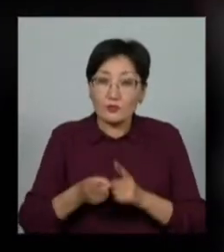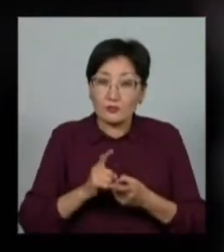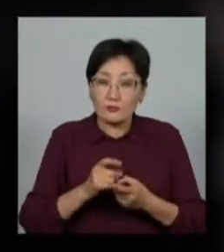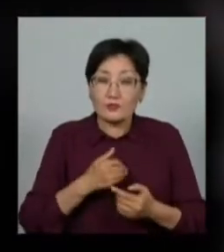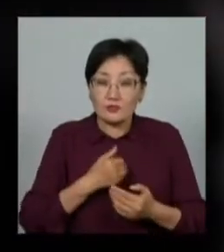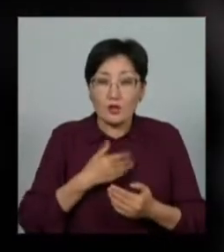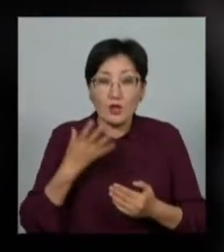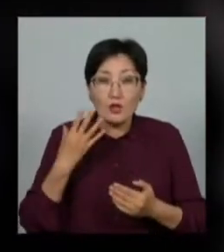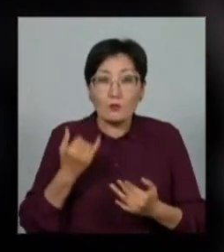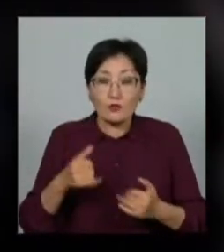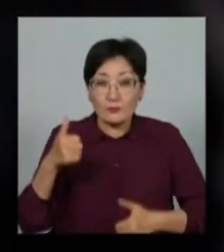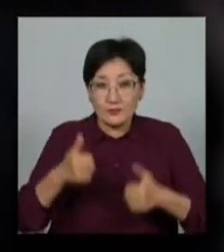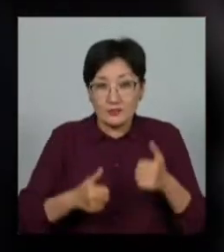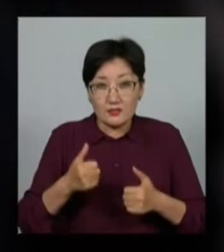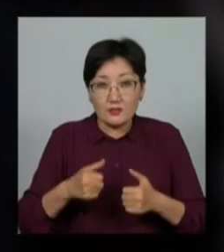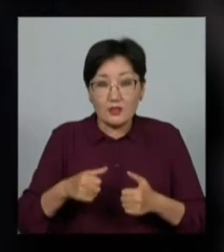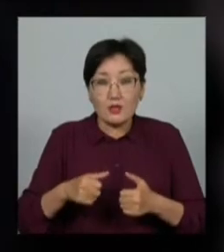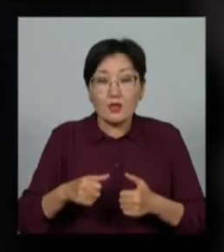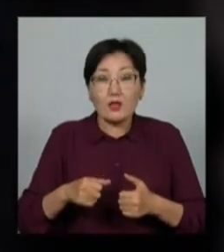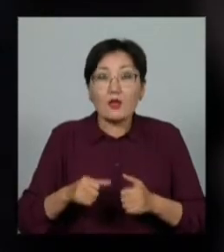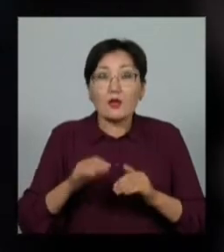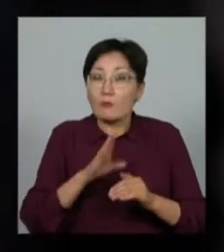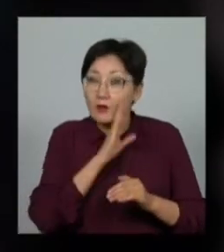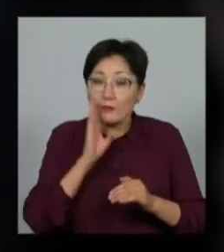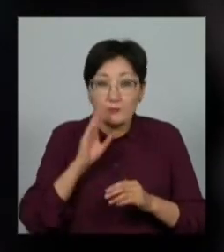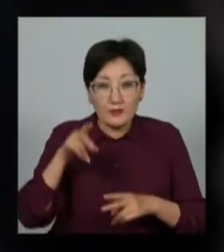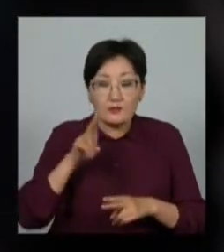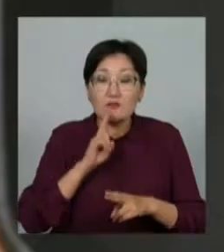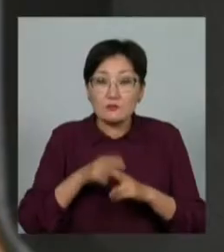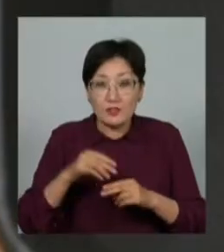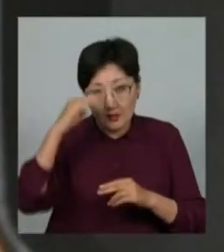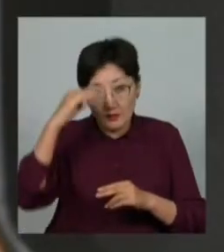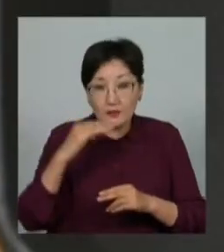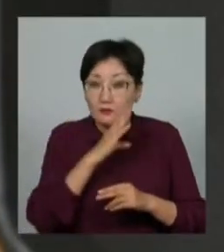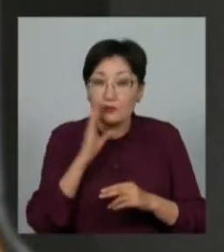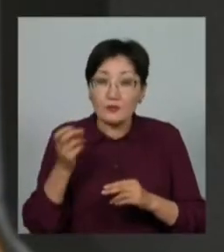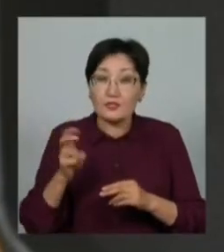бүгінгі Балафест фестиваліне біз апаймен, мамалармен, ата-аналармен келдік.